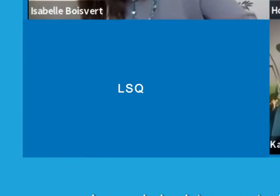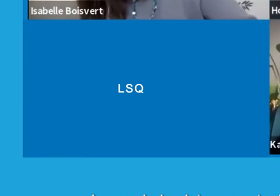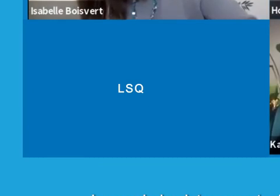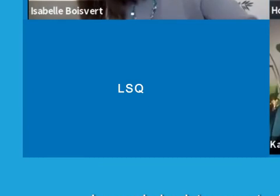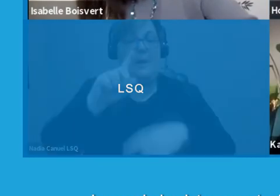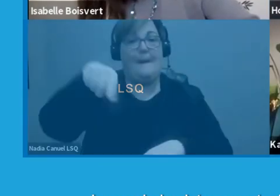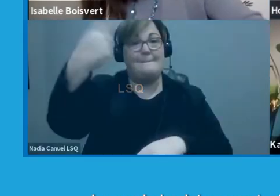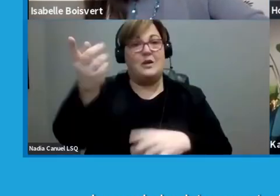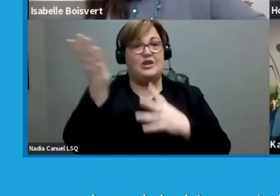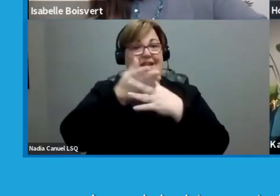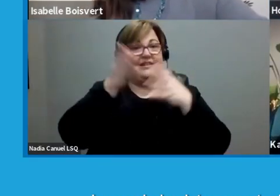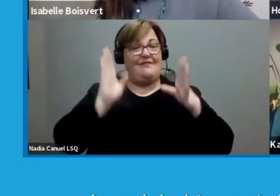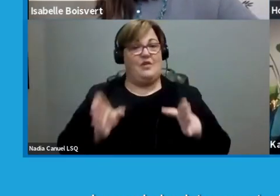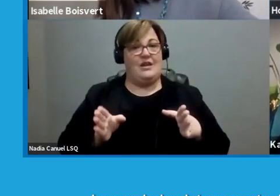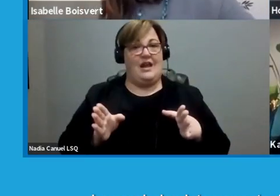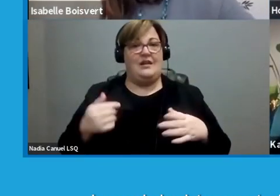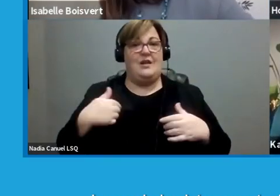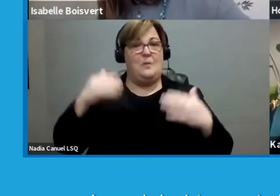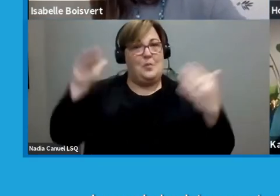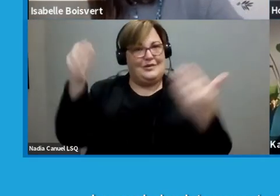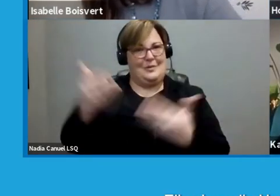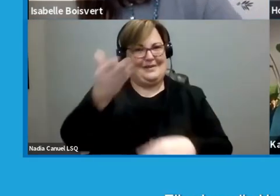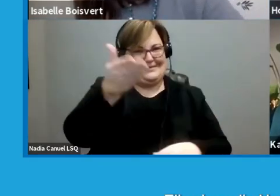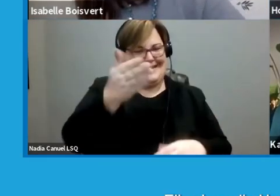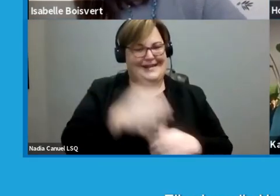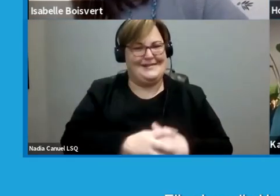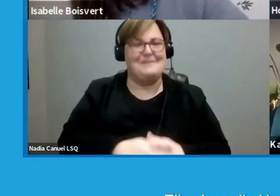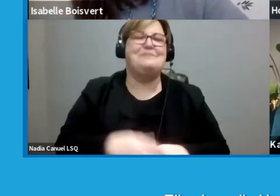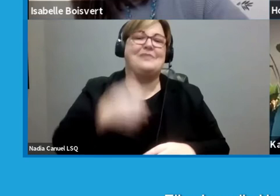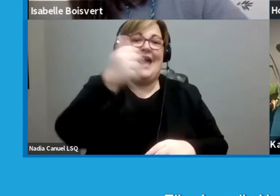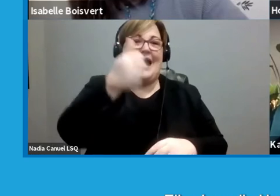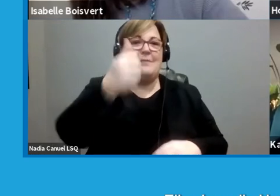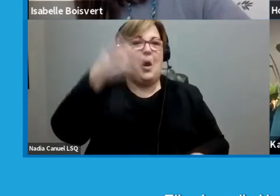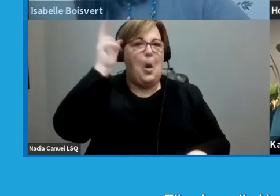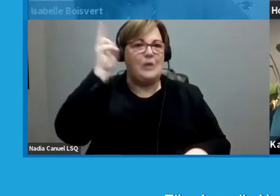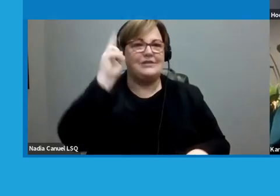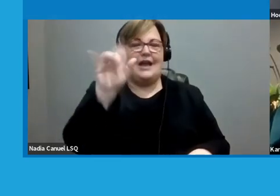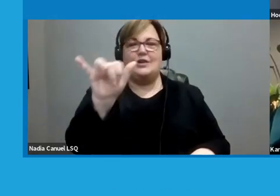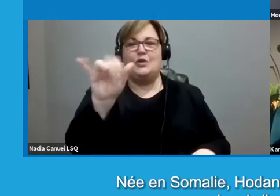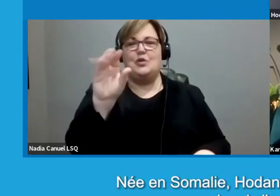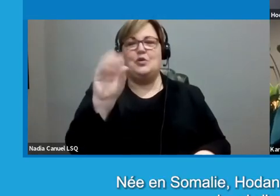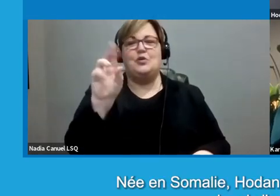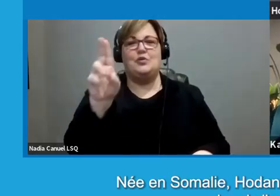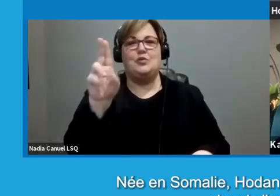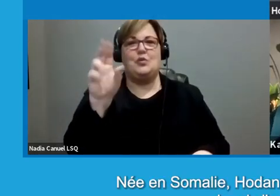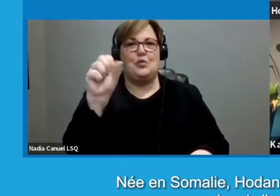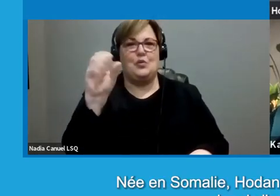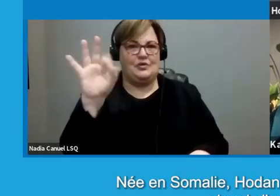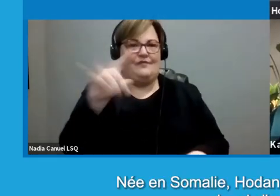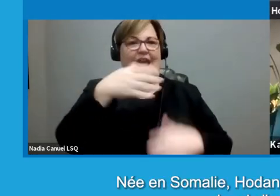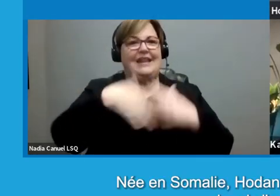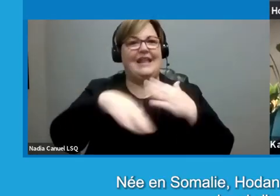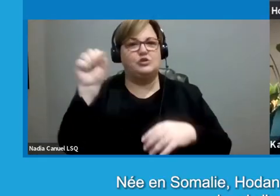La prochaine intervenante, je vais vous la présenter. Elle s'appelle Odan Youssouf. Donc, née en